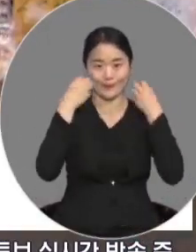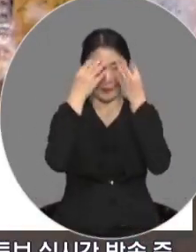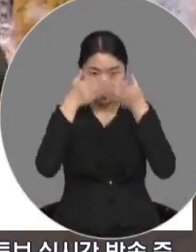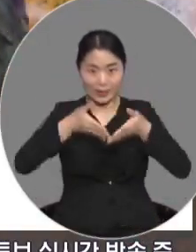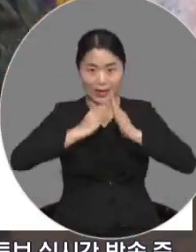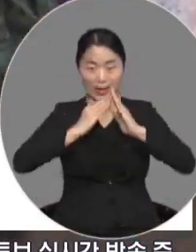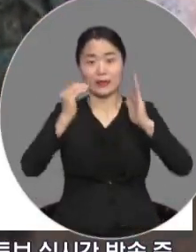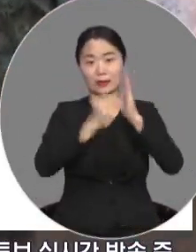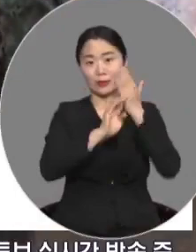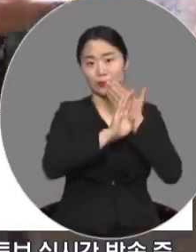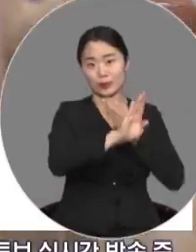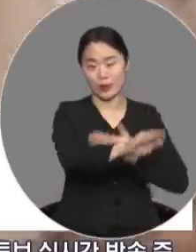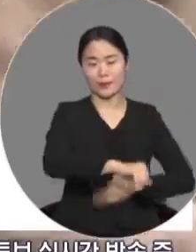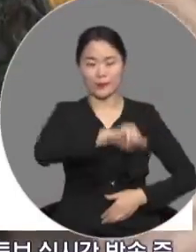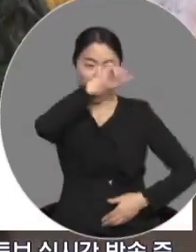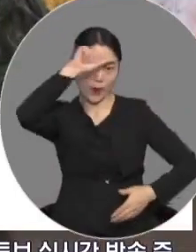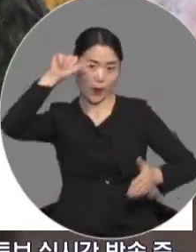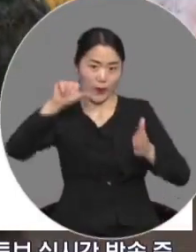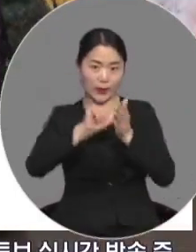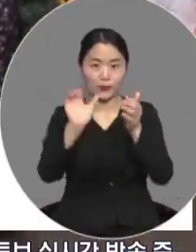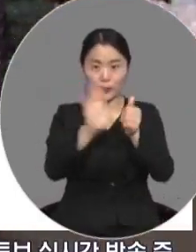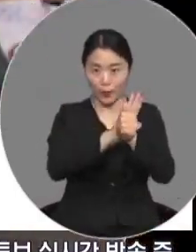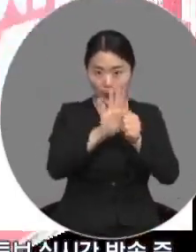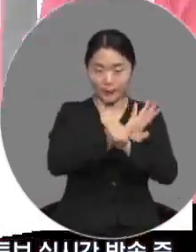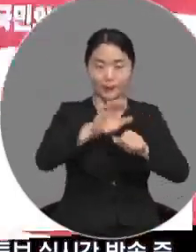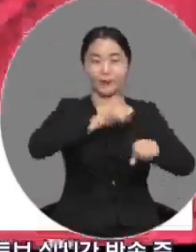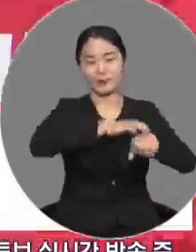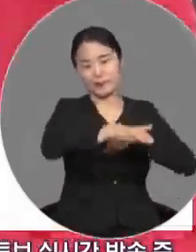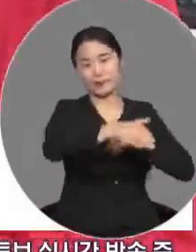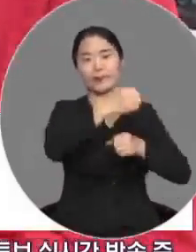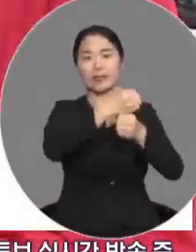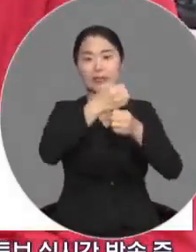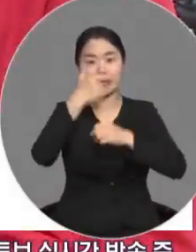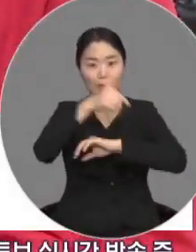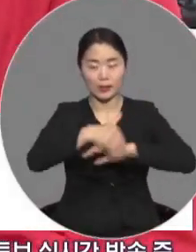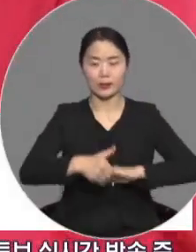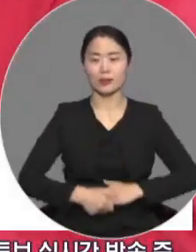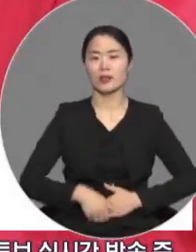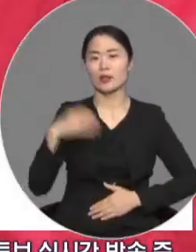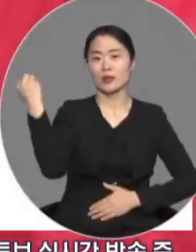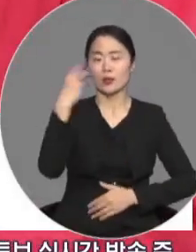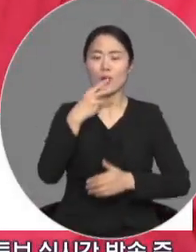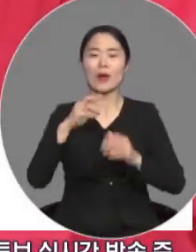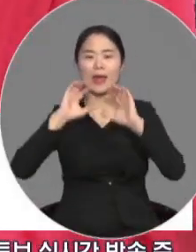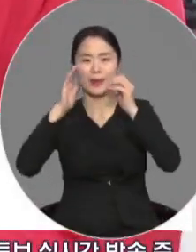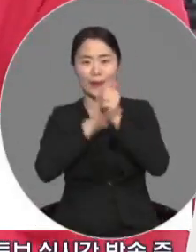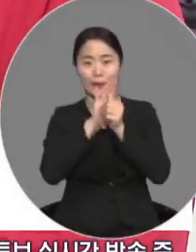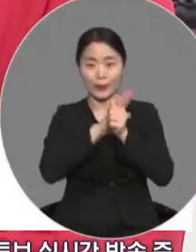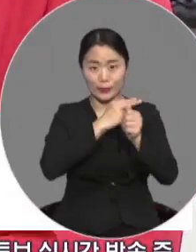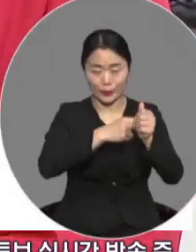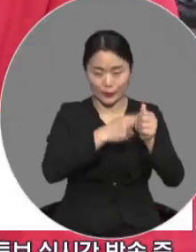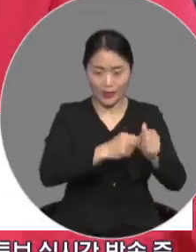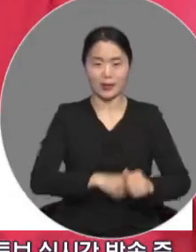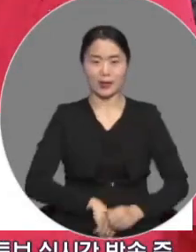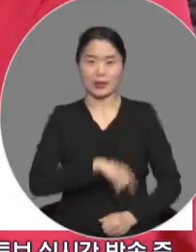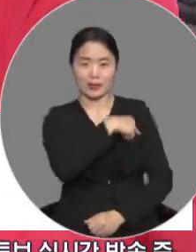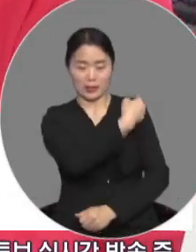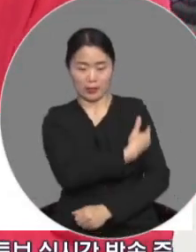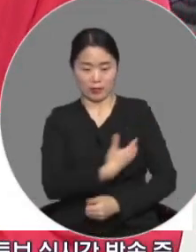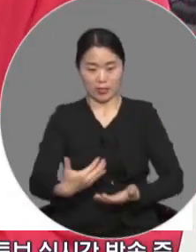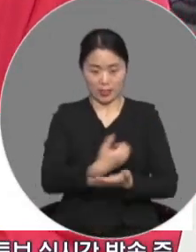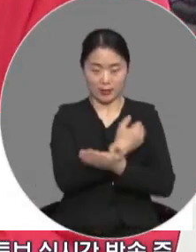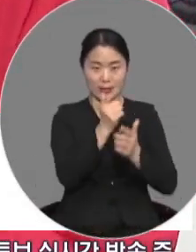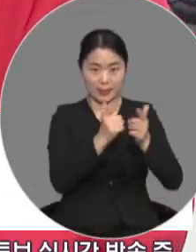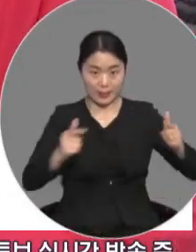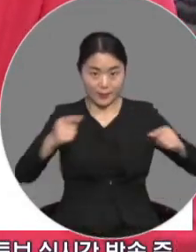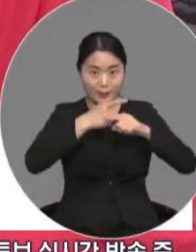설치를 해서 평생 돌봄 시스템을 구축하려고 합니다. 보육교사들의 자질 확보를 위한 다방면 평가